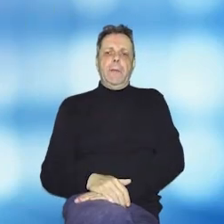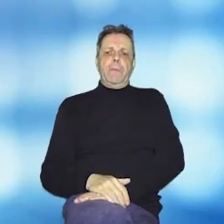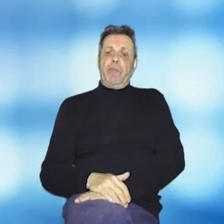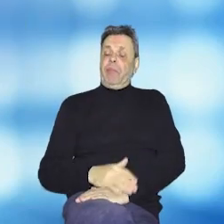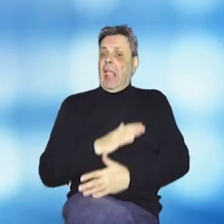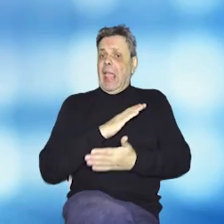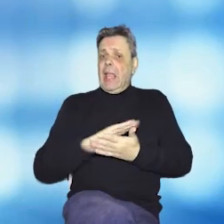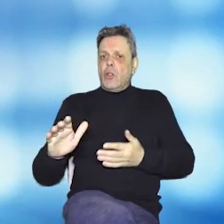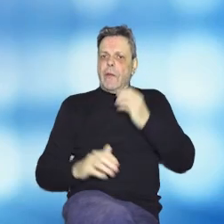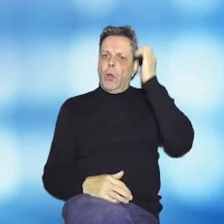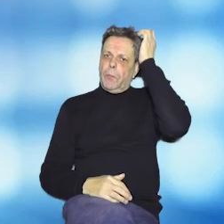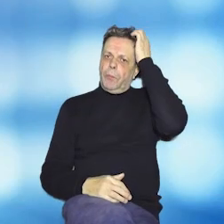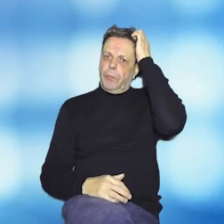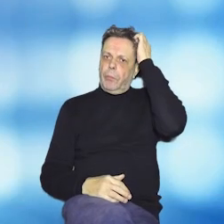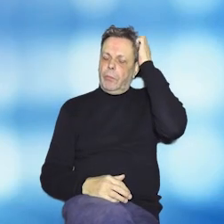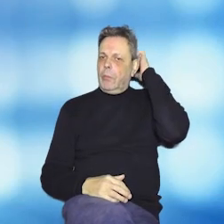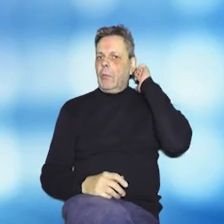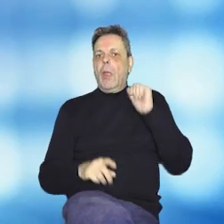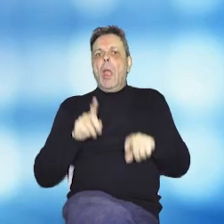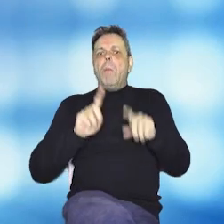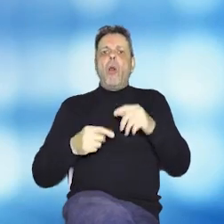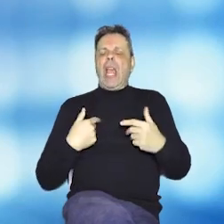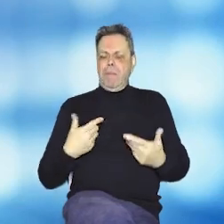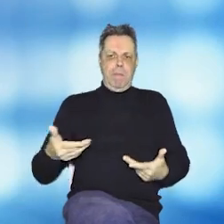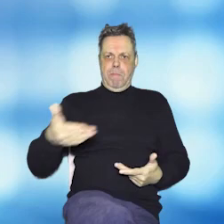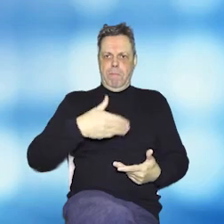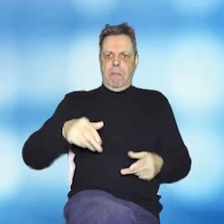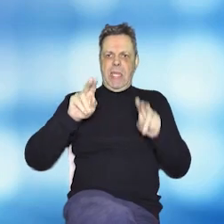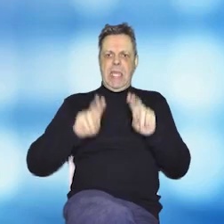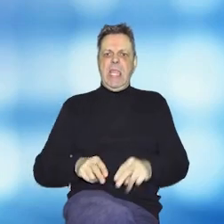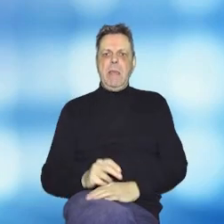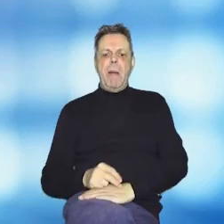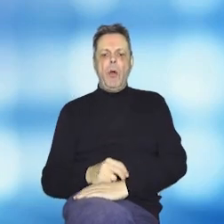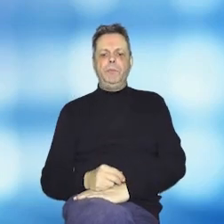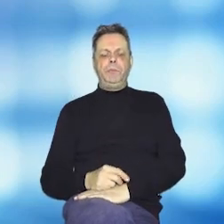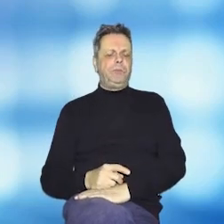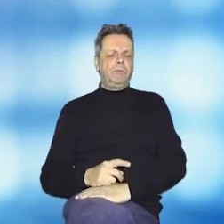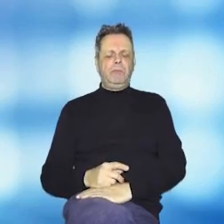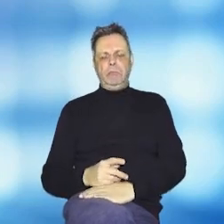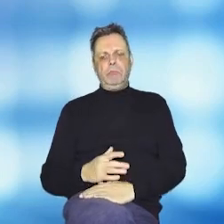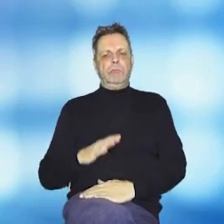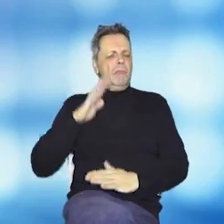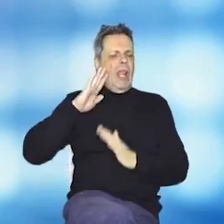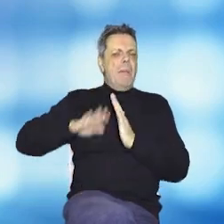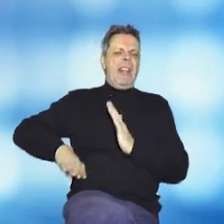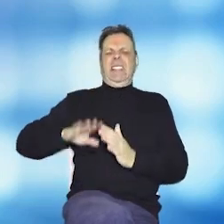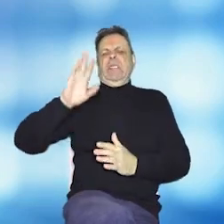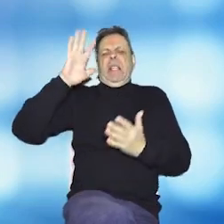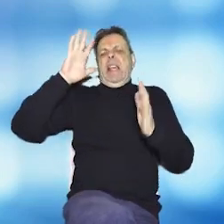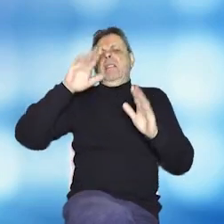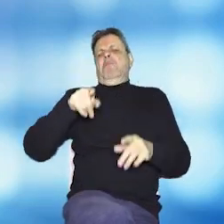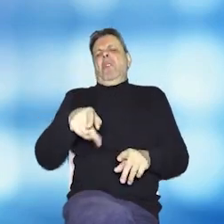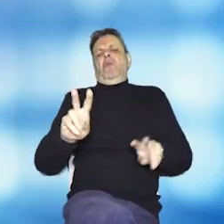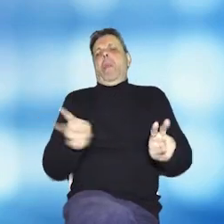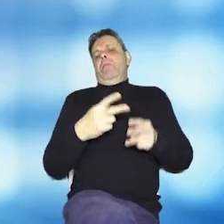I jednostavno ponekad mi svi sami imamo stereotipe, predrasude, ma ne, to